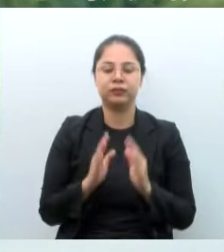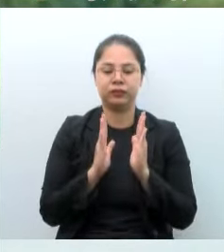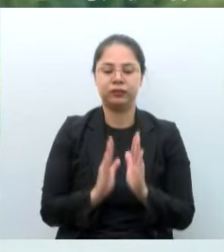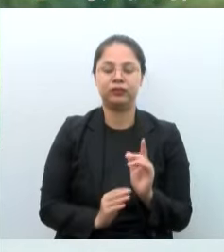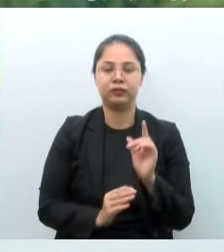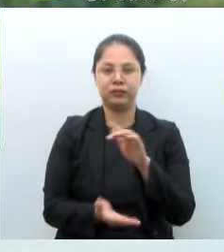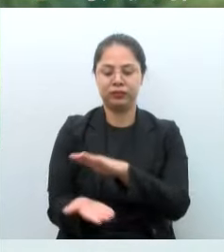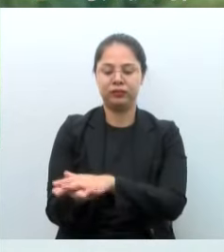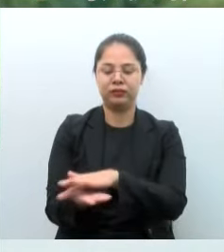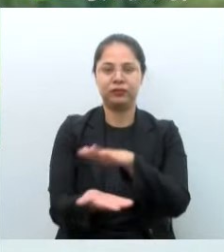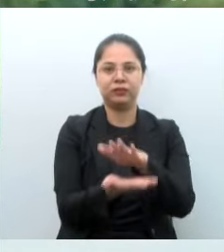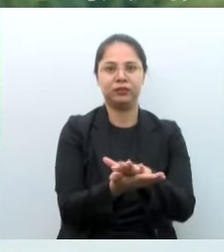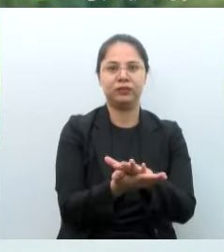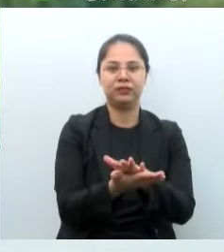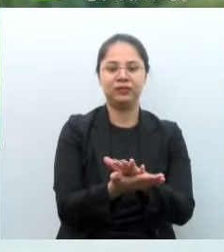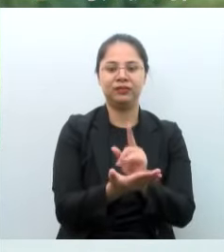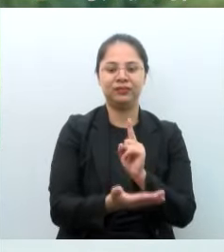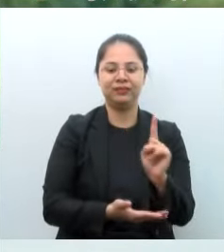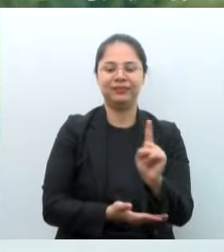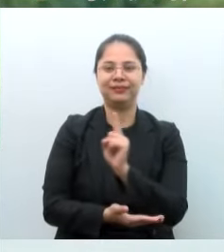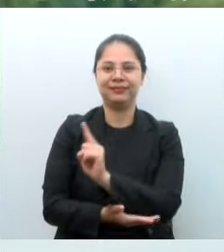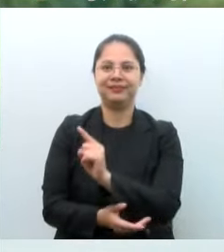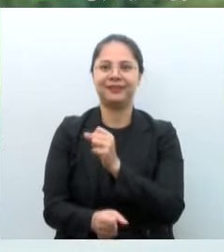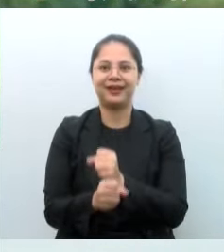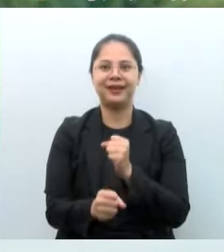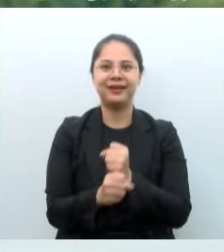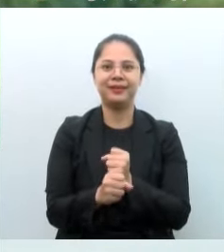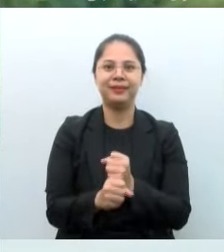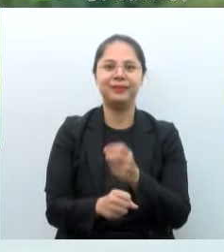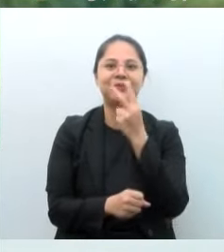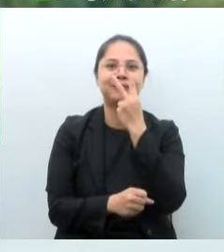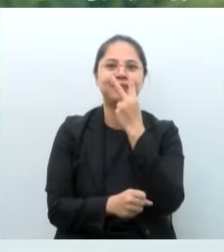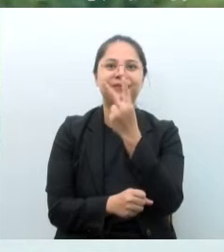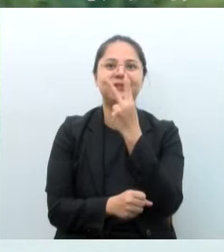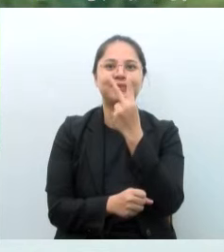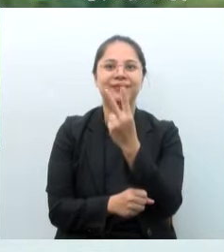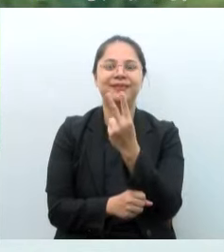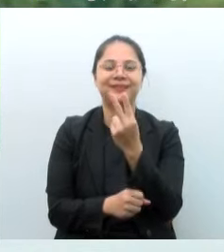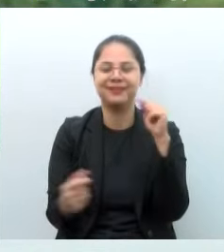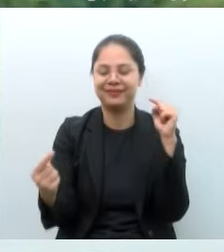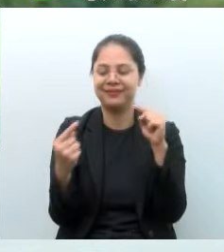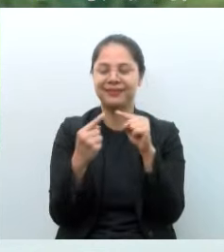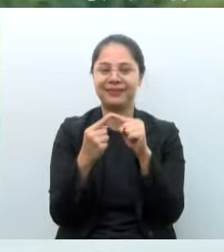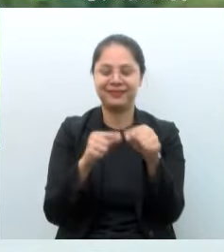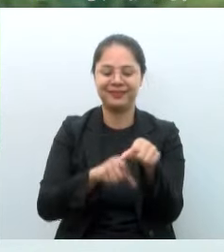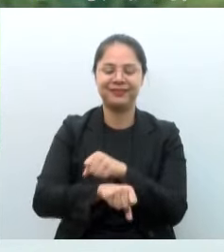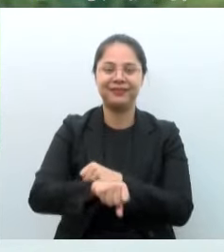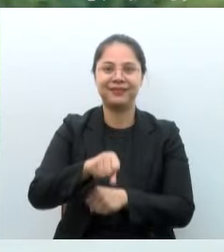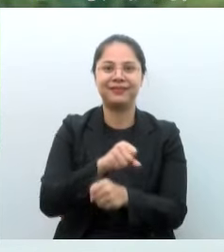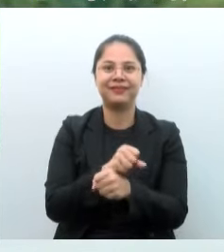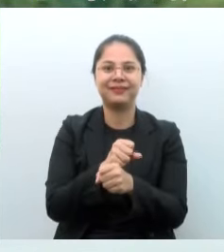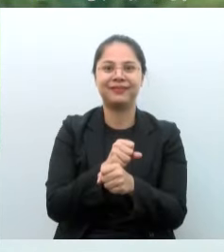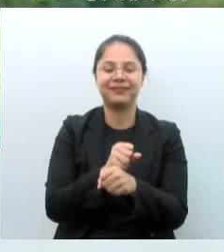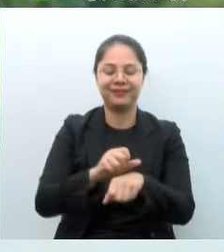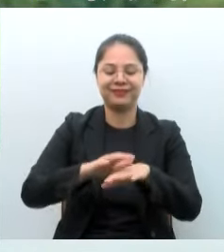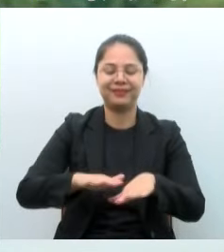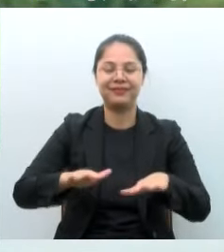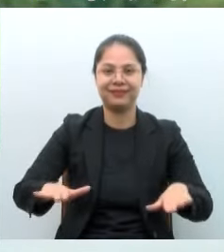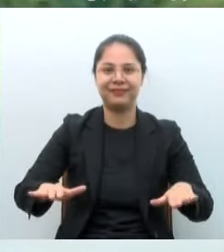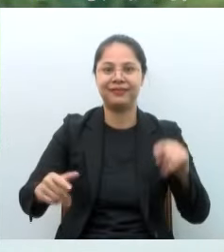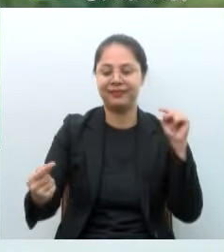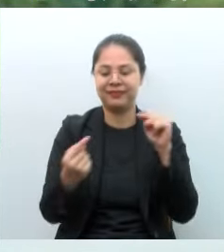อ2โรงเรียนนั้นคิดว่าจะเพียงพอนะครับและโดยเฉพาะอย่างยิ่งในปัจจุบันนี้ในการปฏิบัติงานของน้องๆเจ้าหน้าที่ธุ